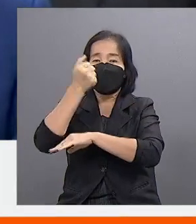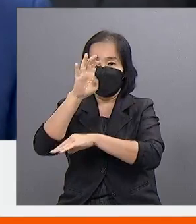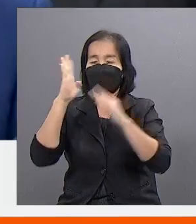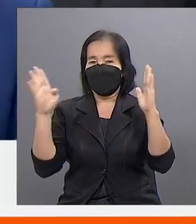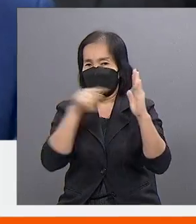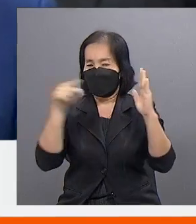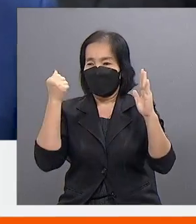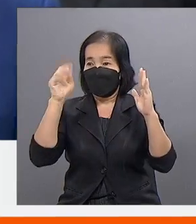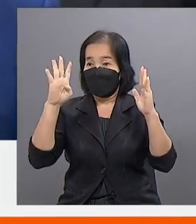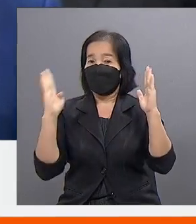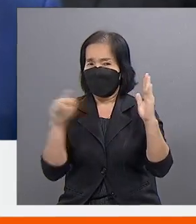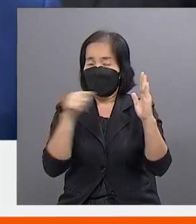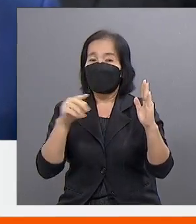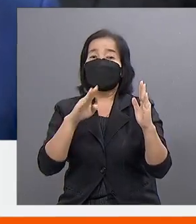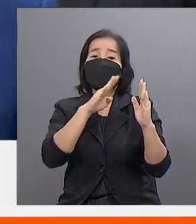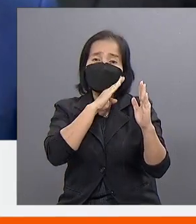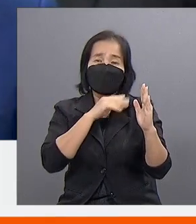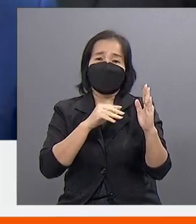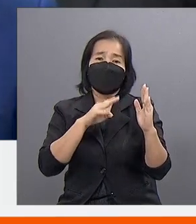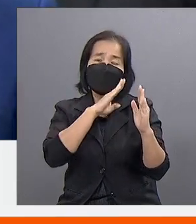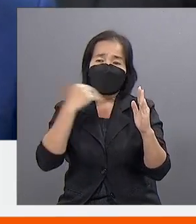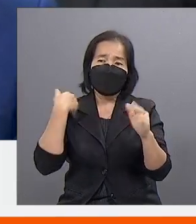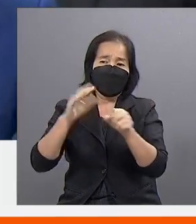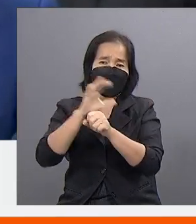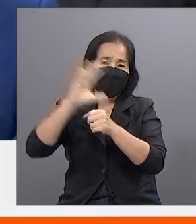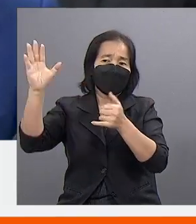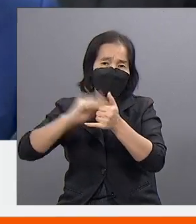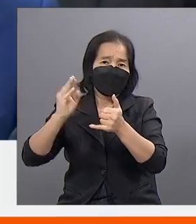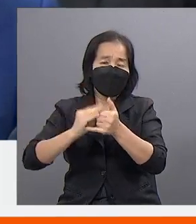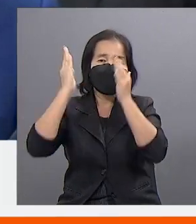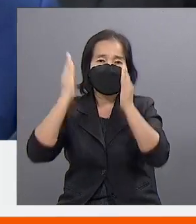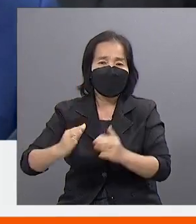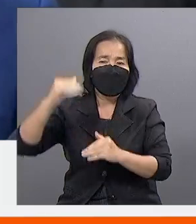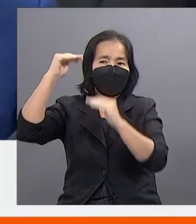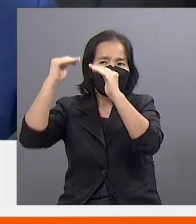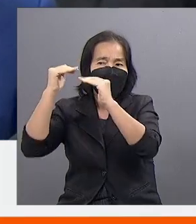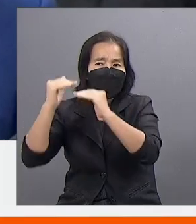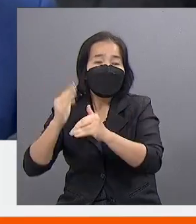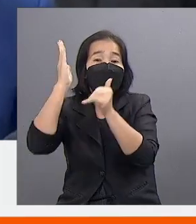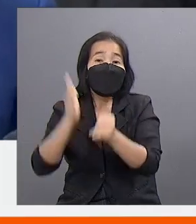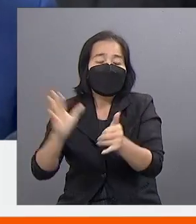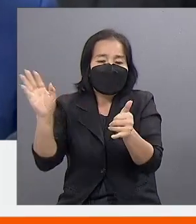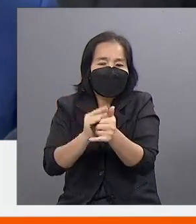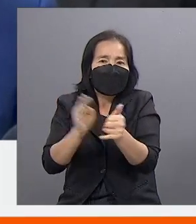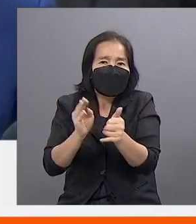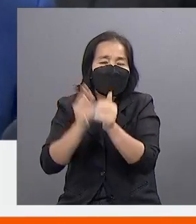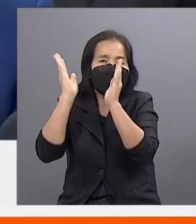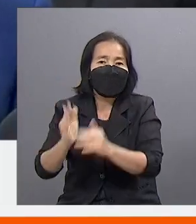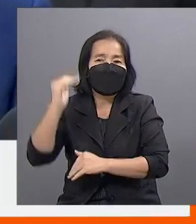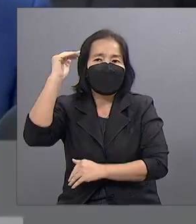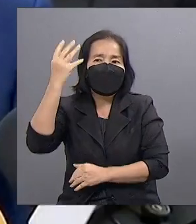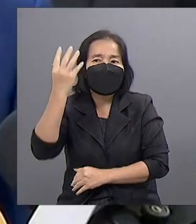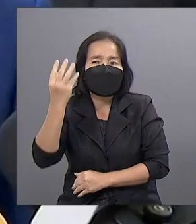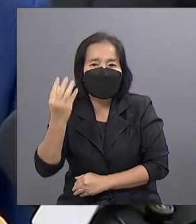มีให้อะไรมากขึ้นหรือเปล่าสมองเนี่ยจับได้ที่จะมีการเคลื่อนไหวในกลางคืนเนี่ยถ้าสมมติเด็กๆจะไปไหนกัน